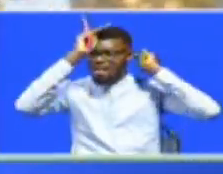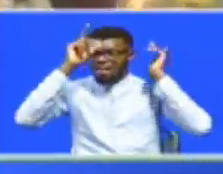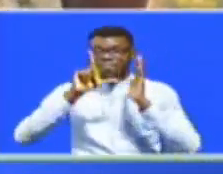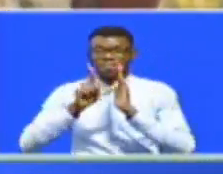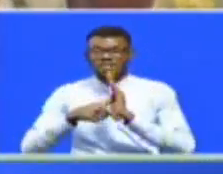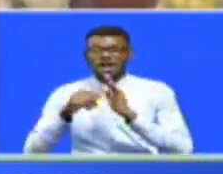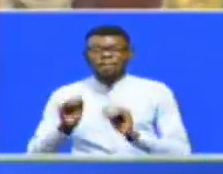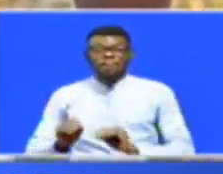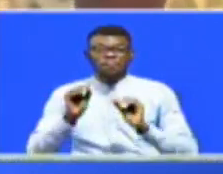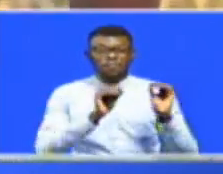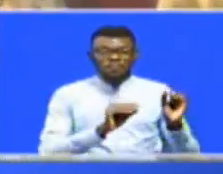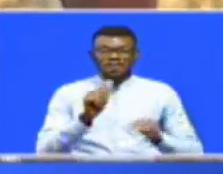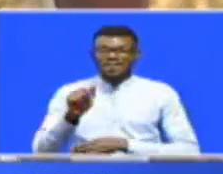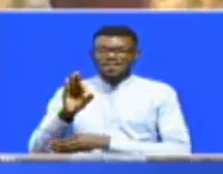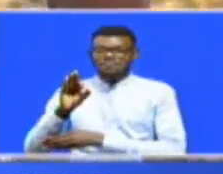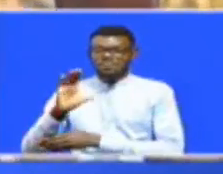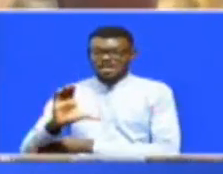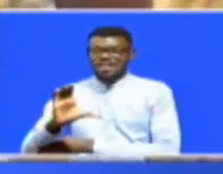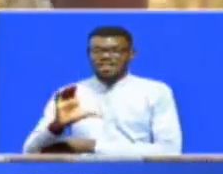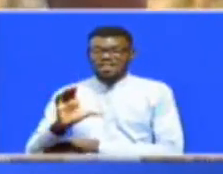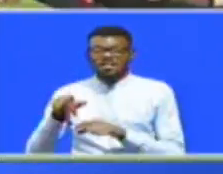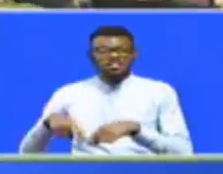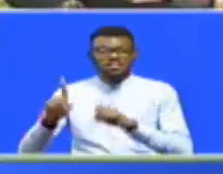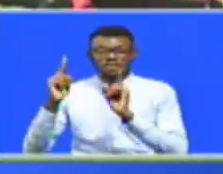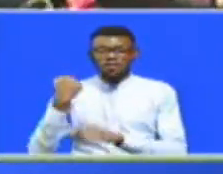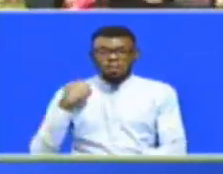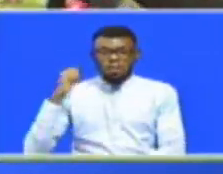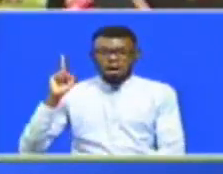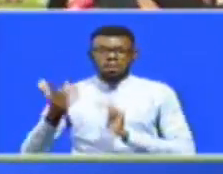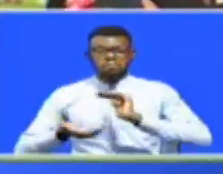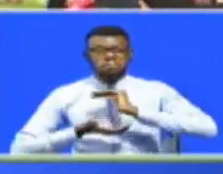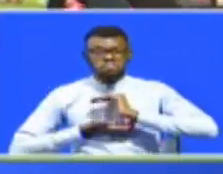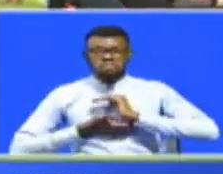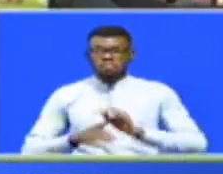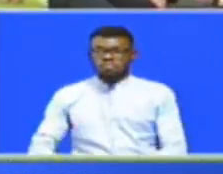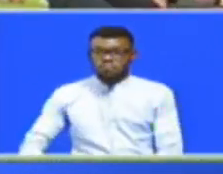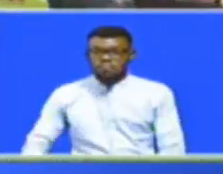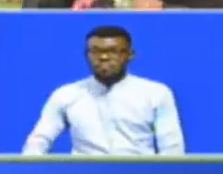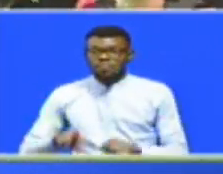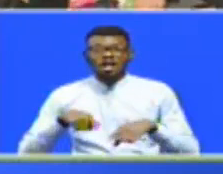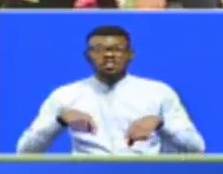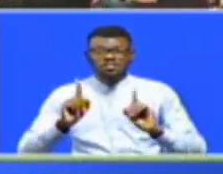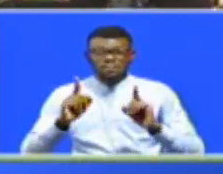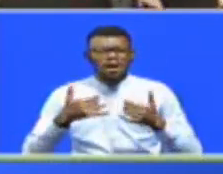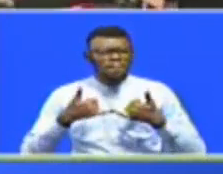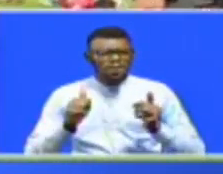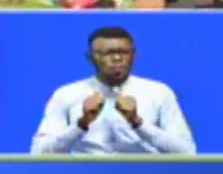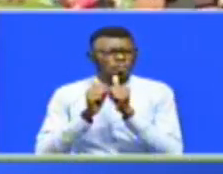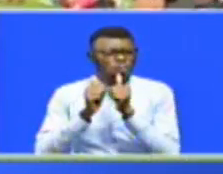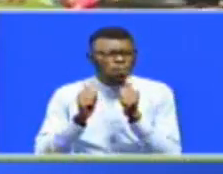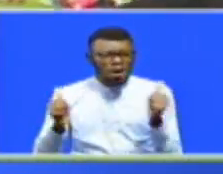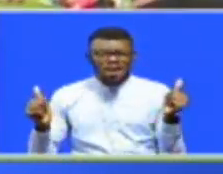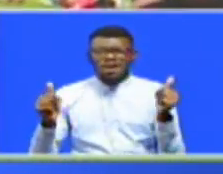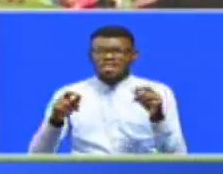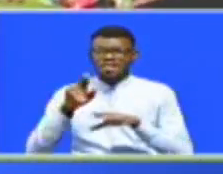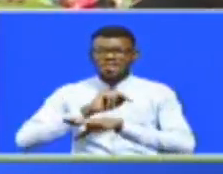Lepers alipojituma hadi kuwa kipa wao tegemeo. Uwanjani amekuwa mchezaji wa kuaminika kwa klabu na timu